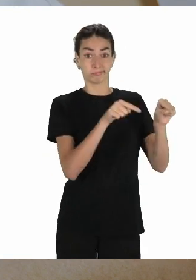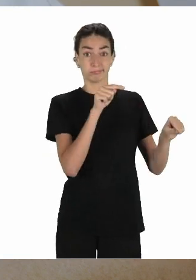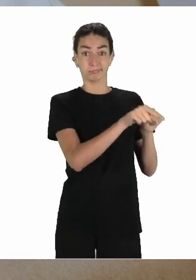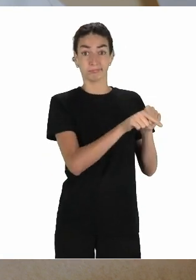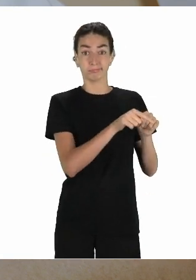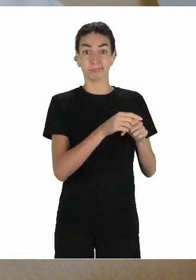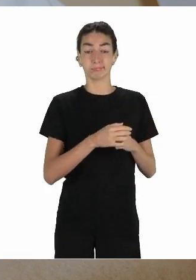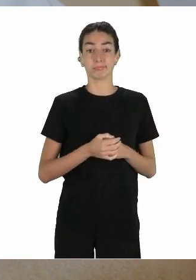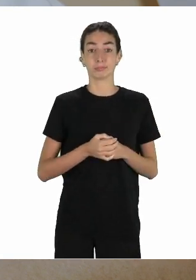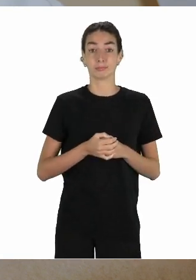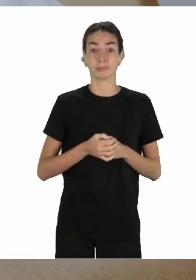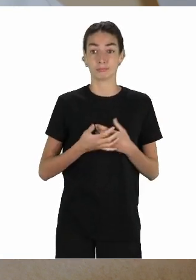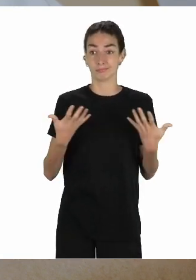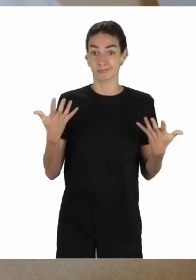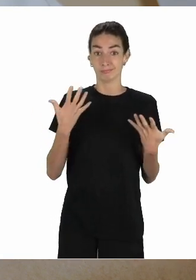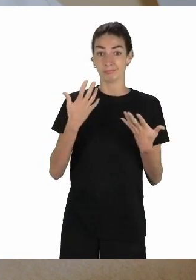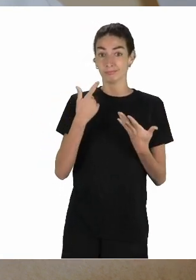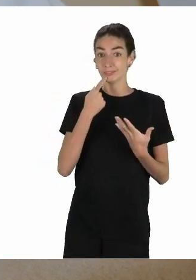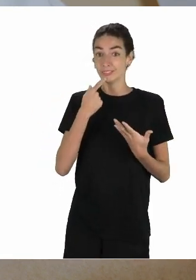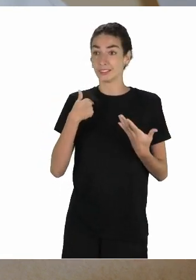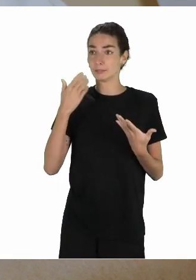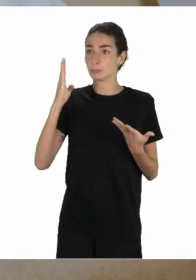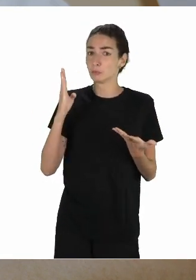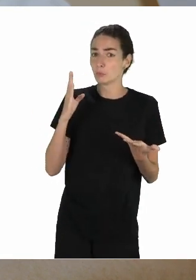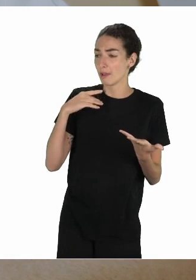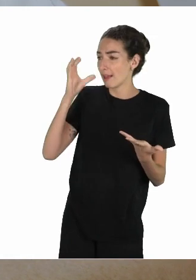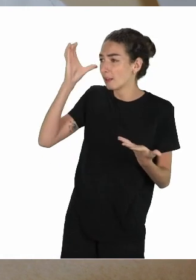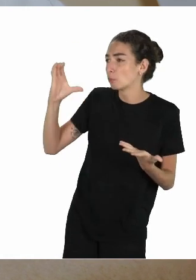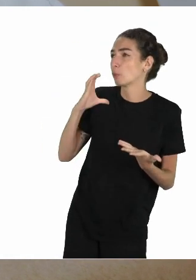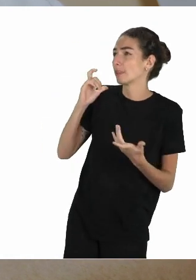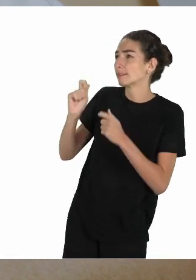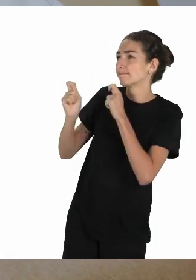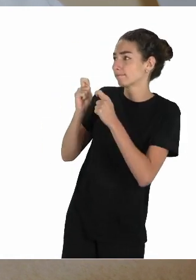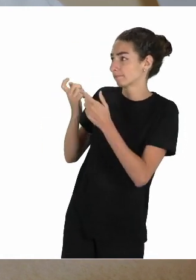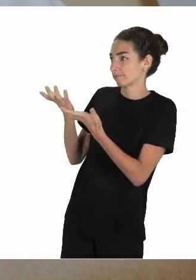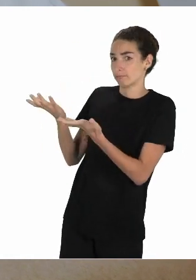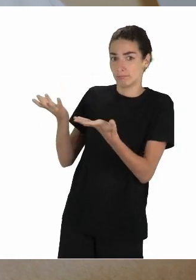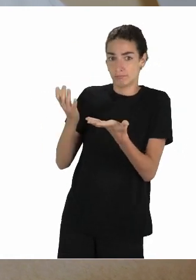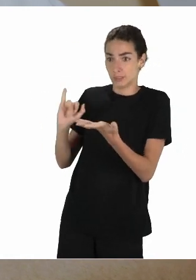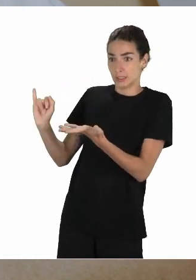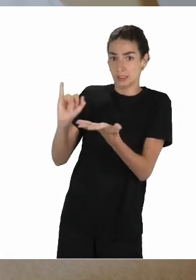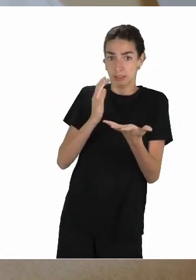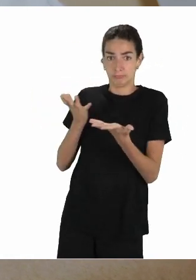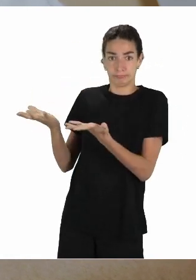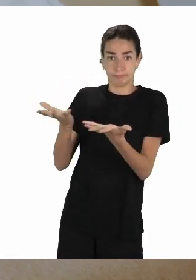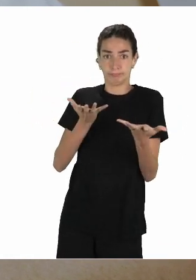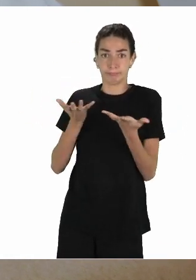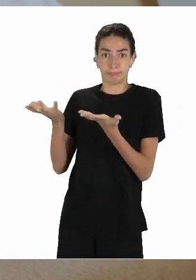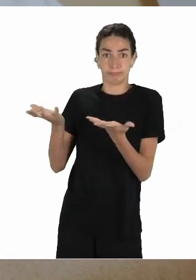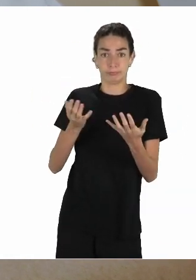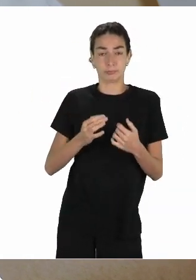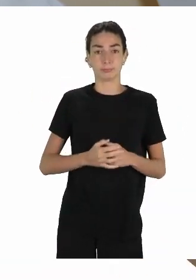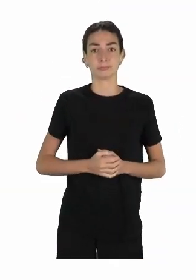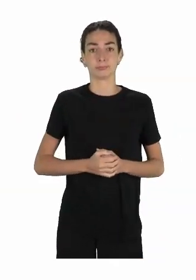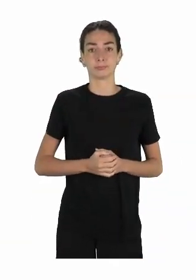toujours, on travaillait toujours seul, on ne savait pas où taper à la porte pour être